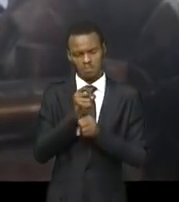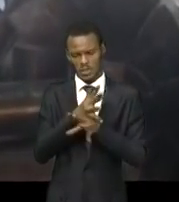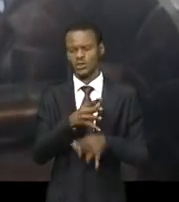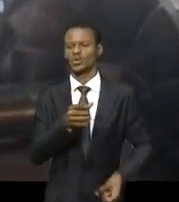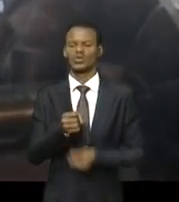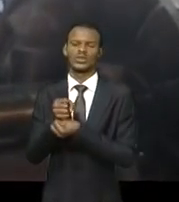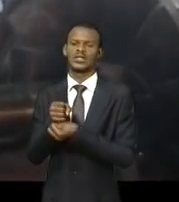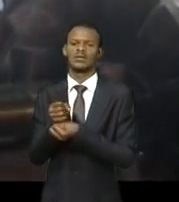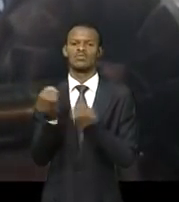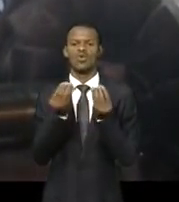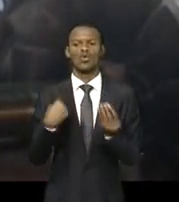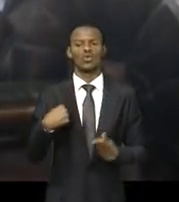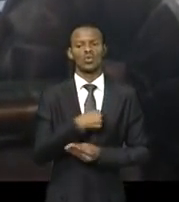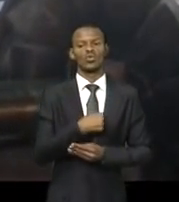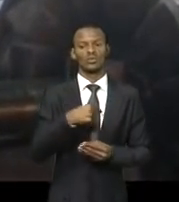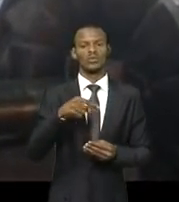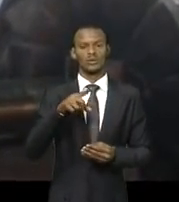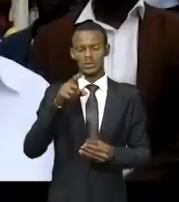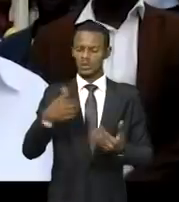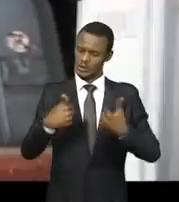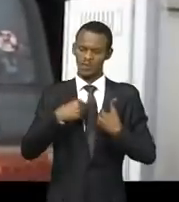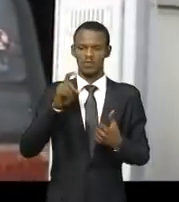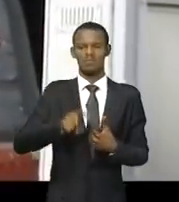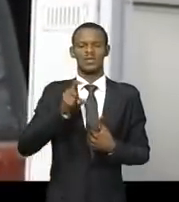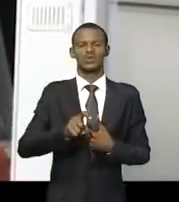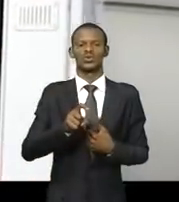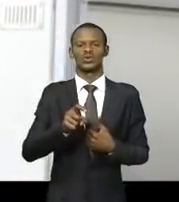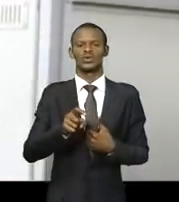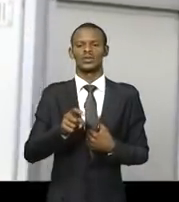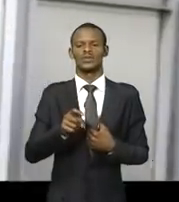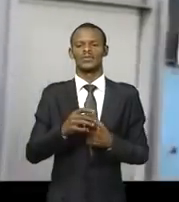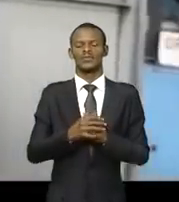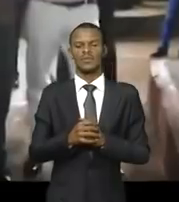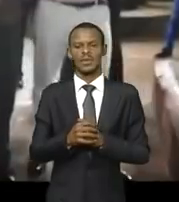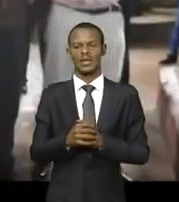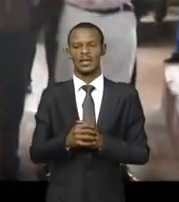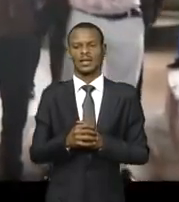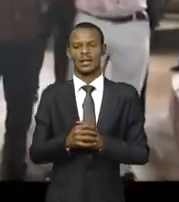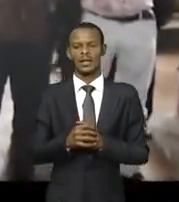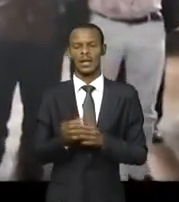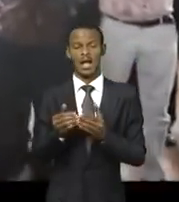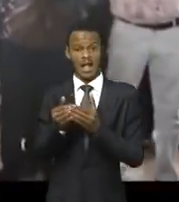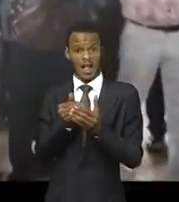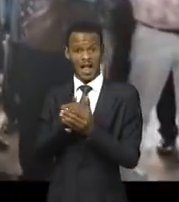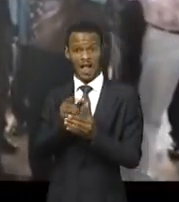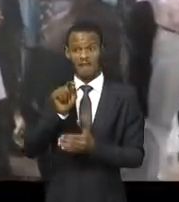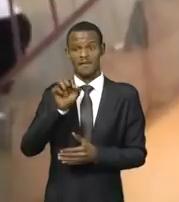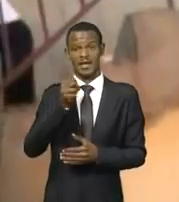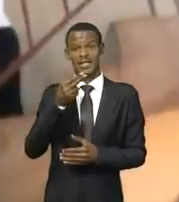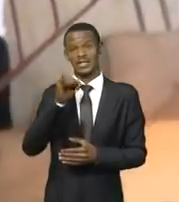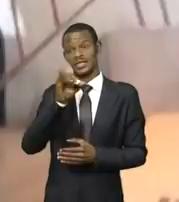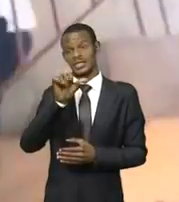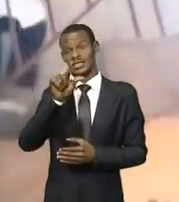besoin de l'énergie pour pouvoir fonctionner chez nous. Bien avant Tchala, la gouverneure de province AI, accompagnée du